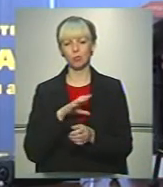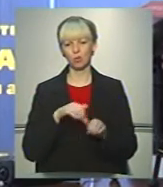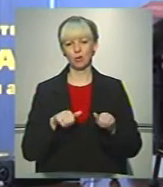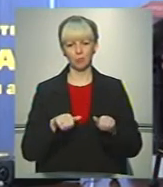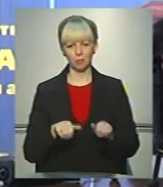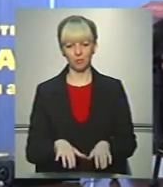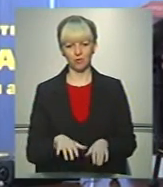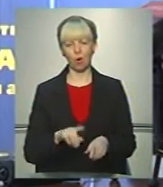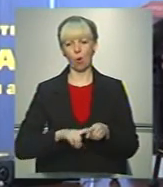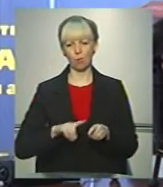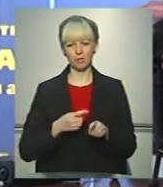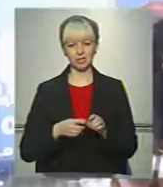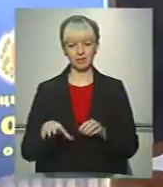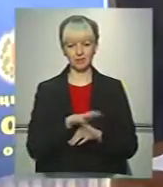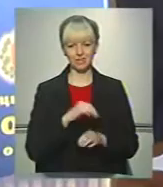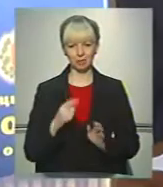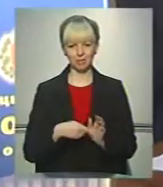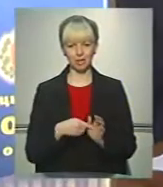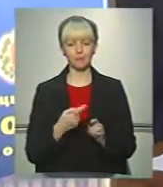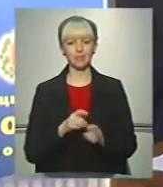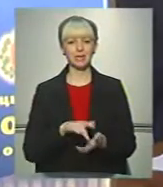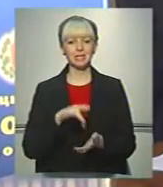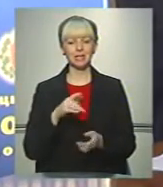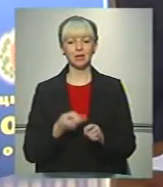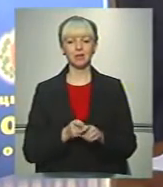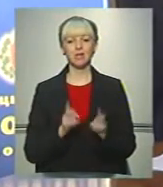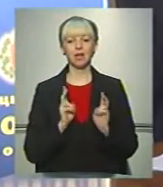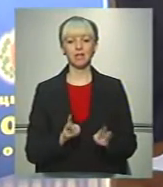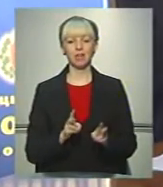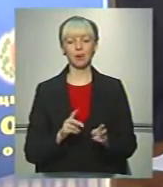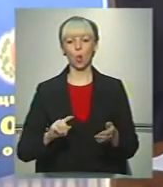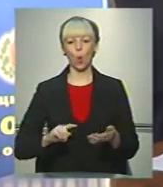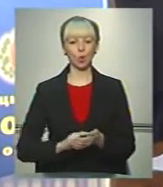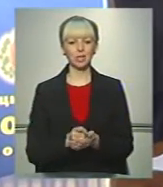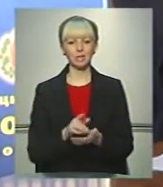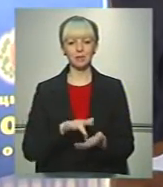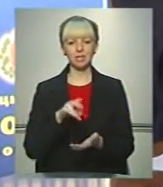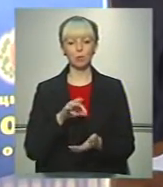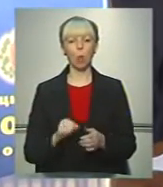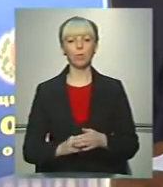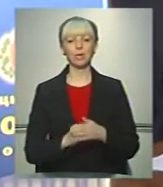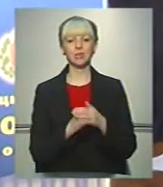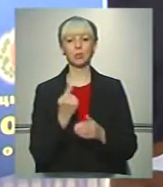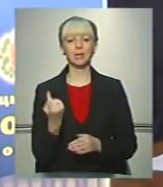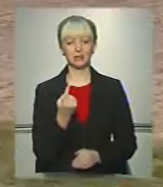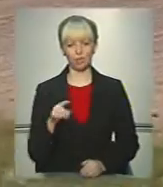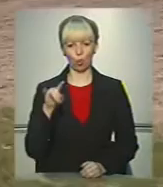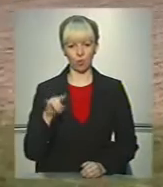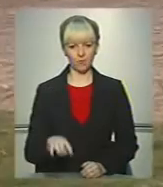вирішувати оперативно ці всі питання. Цей центр – це як координаційний центр по принципу єдиного